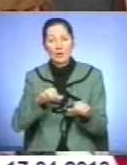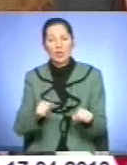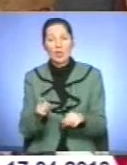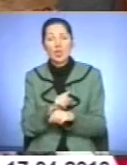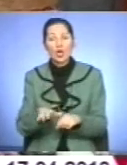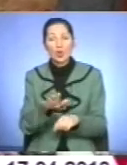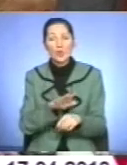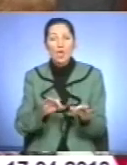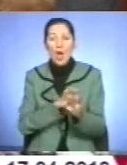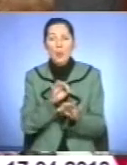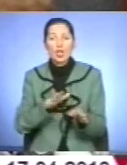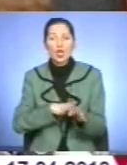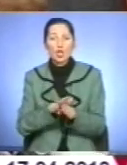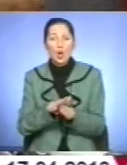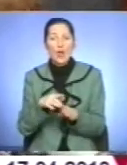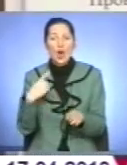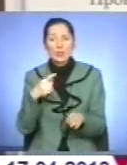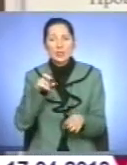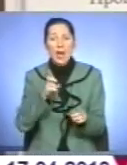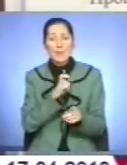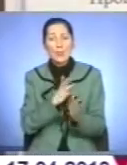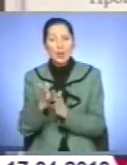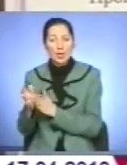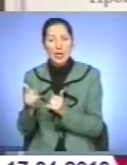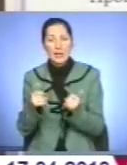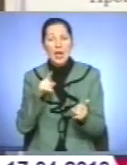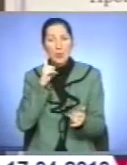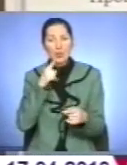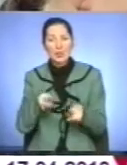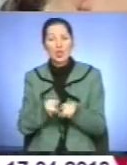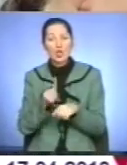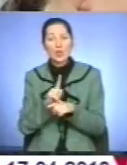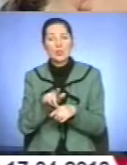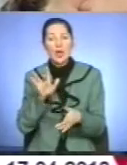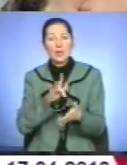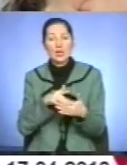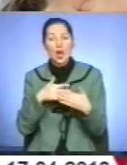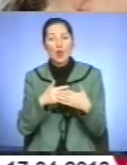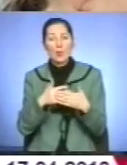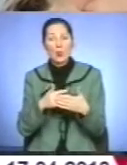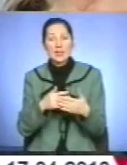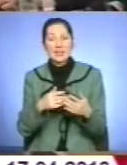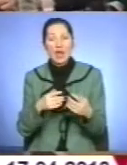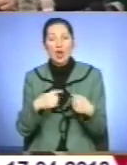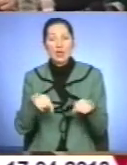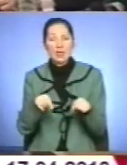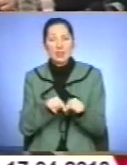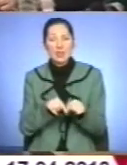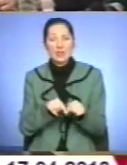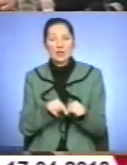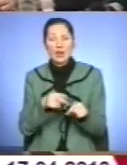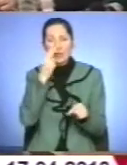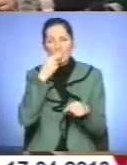Тернопільщині проект реалізує обласна бібліотека для молоді та Тернопільська міська громадська організація «Адаптаційний чоловічий центр». У рамках